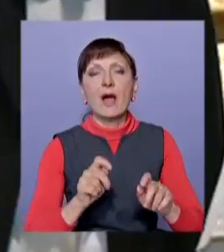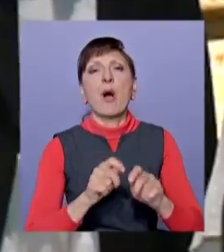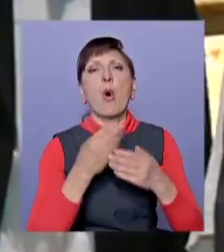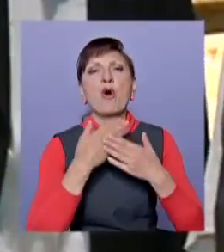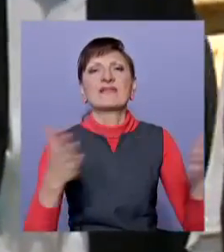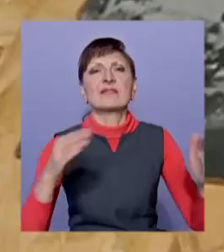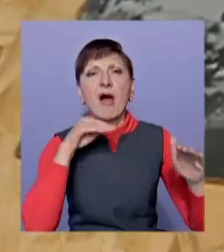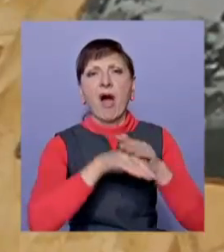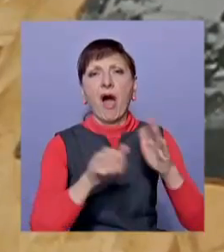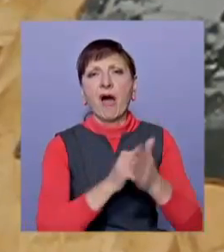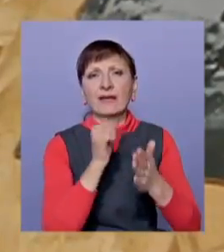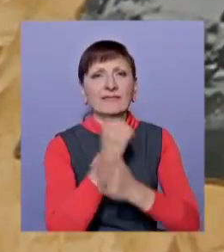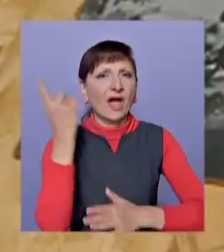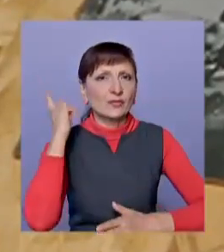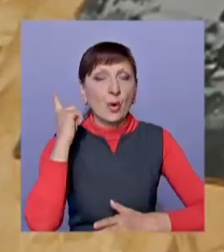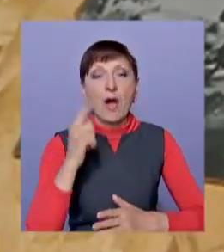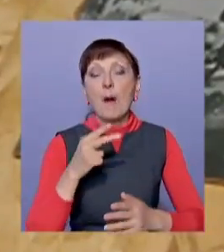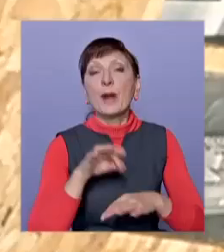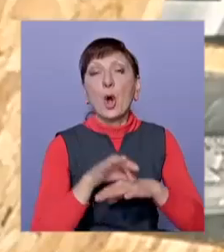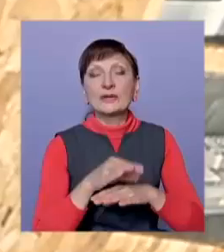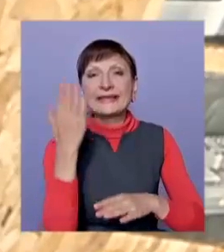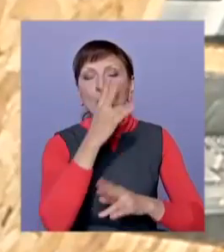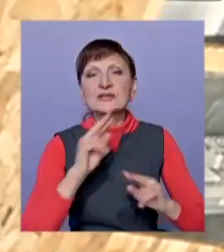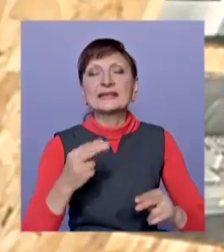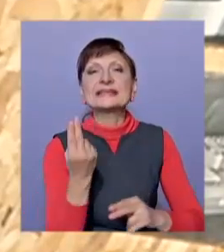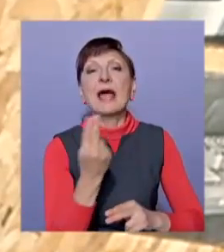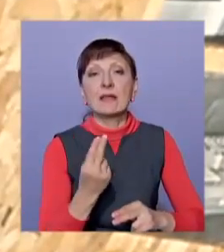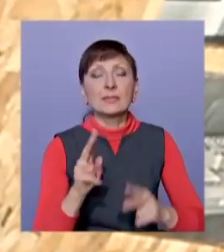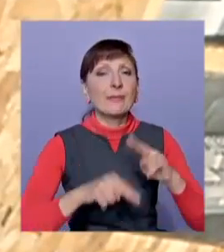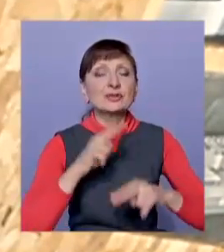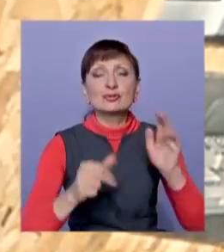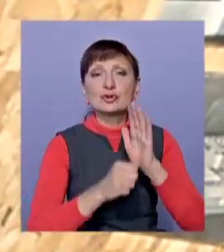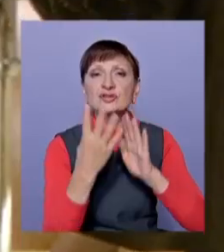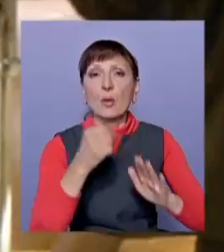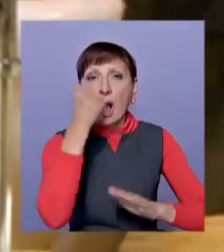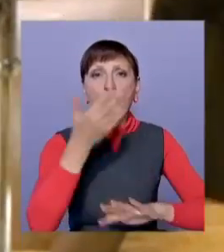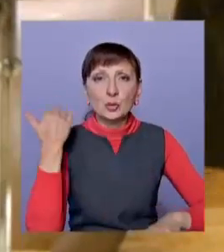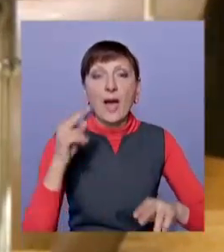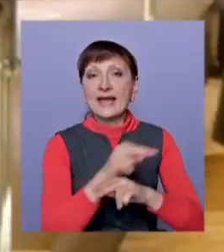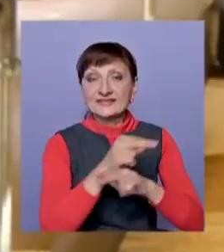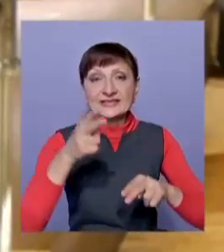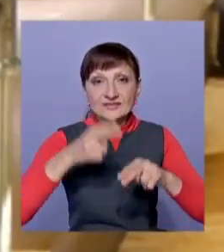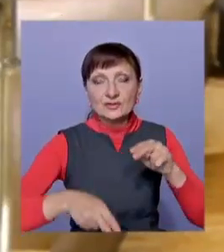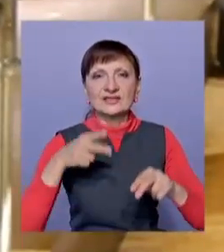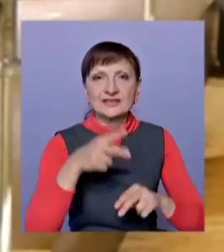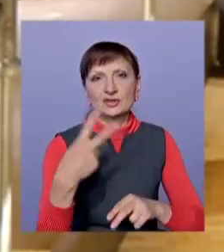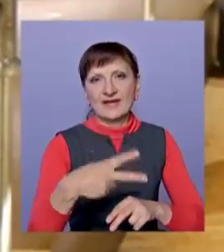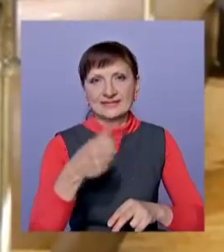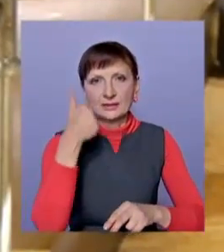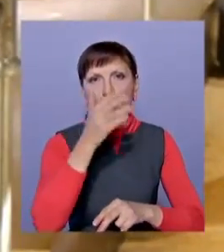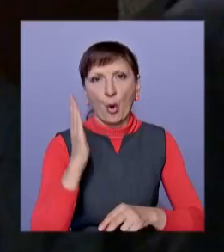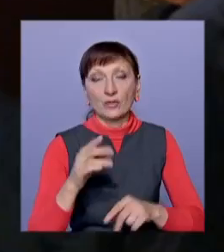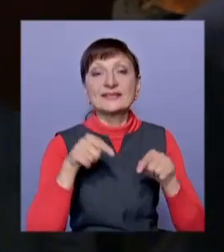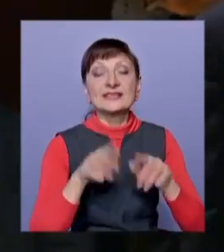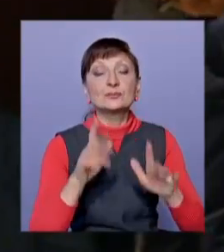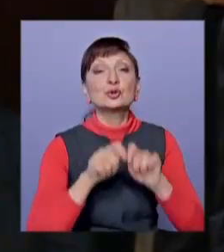архив». Примечательно, что она проходит в кинотеатре «Целинный». Он был построен в 1964 году, а реставрация завершится к 2020. Тогда